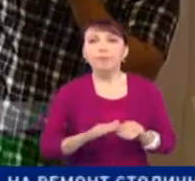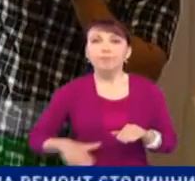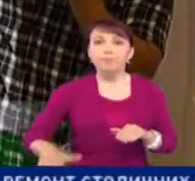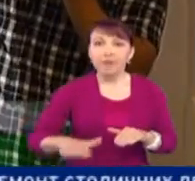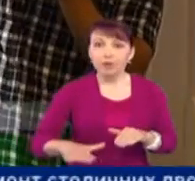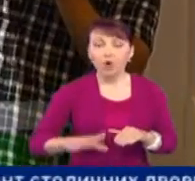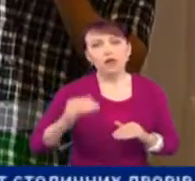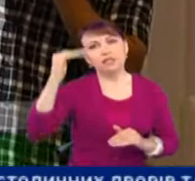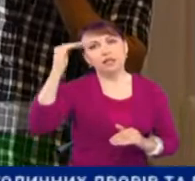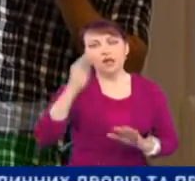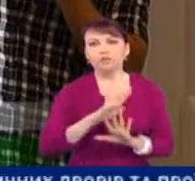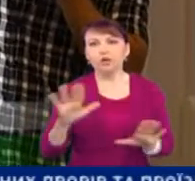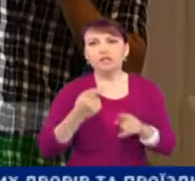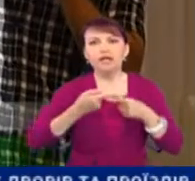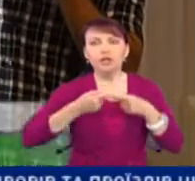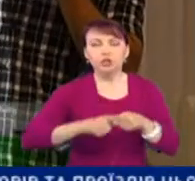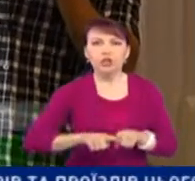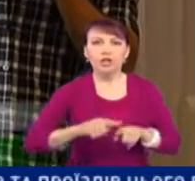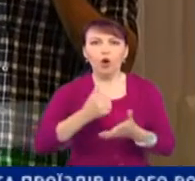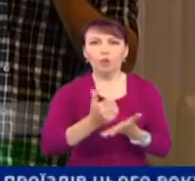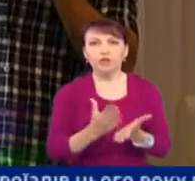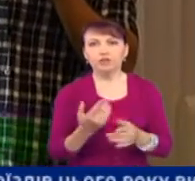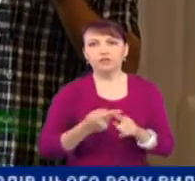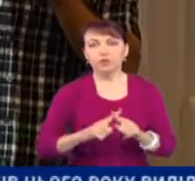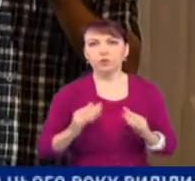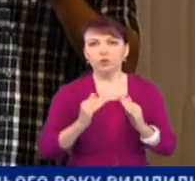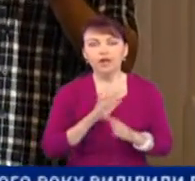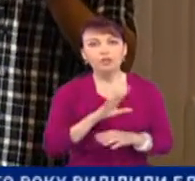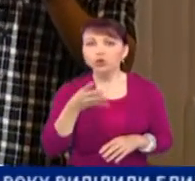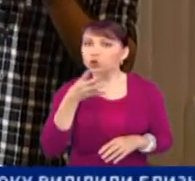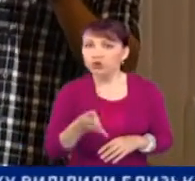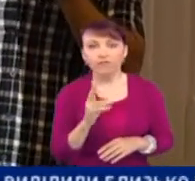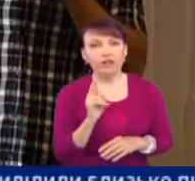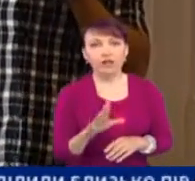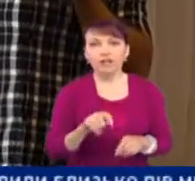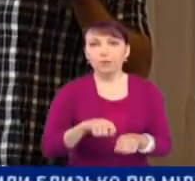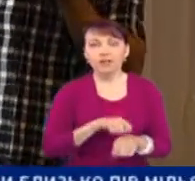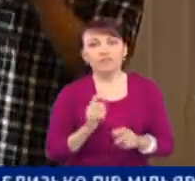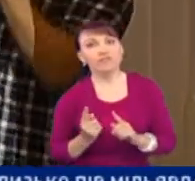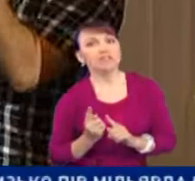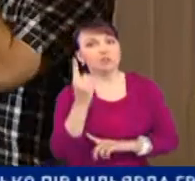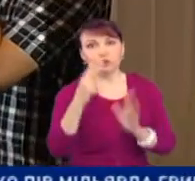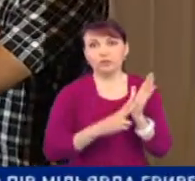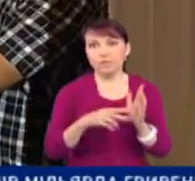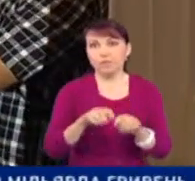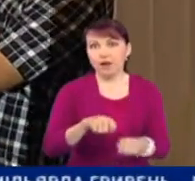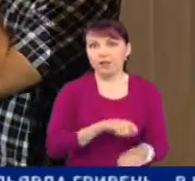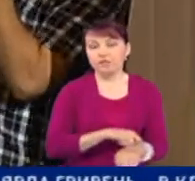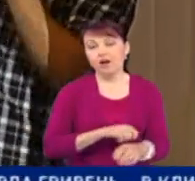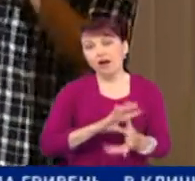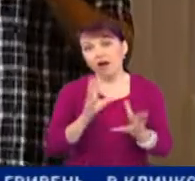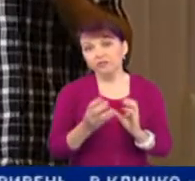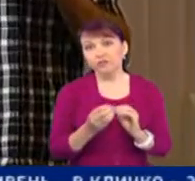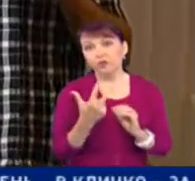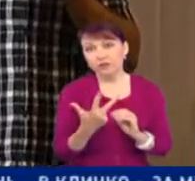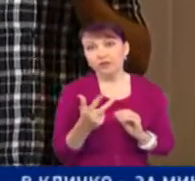Оце все, що займе інженерне обладнання у цього будинку. Не 4 тисячі квадратних метрів висотою 7 метрів, а всього 3